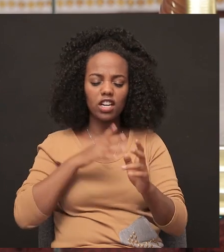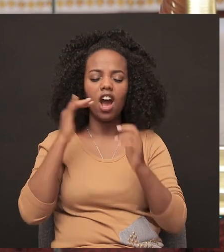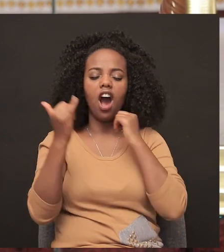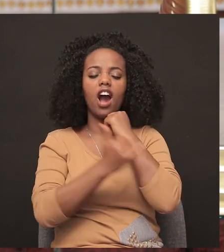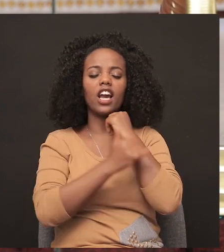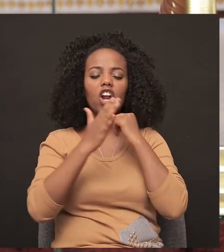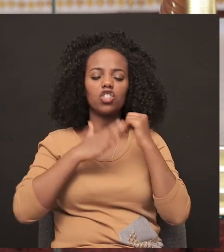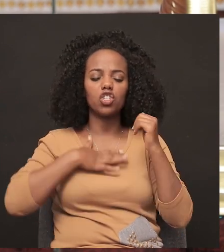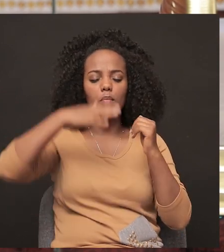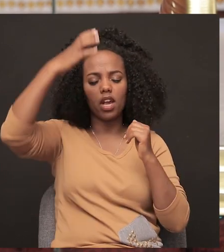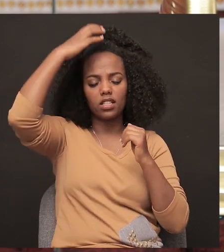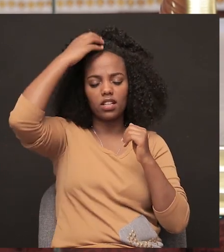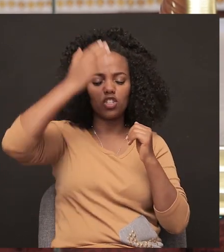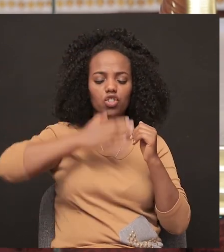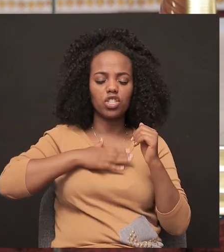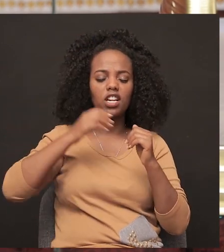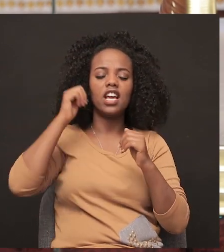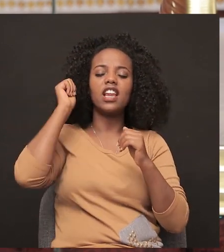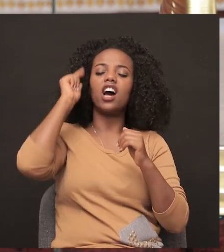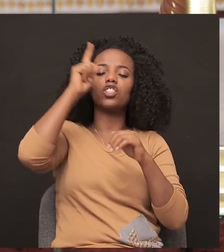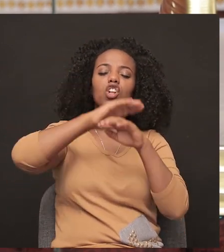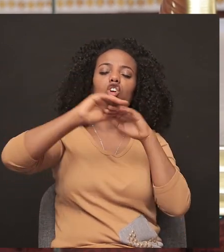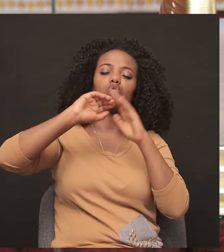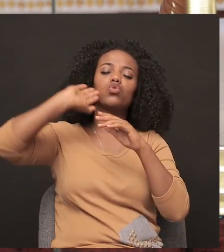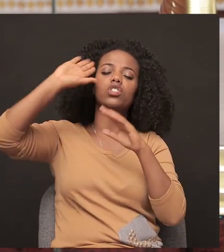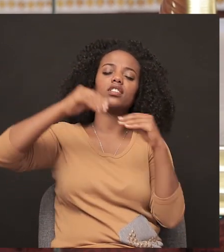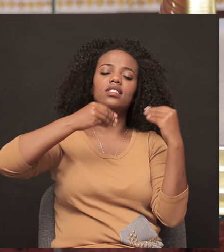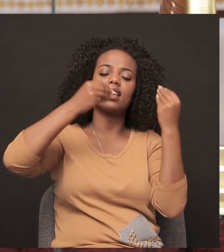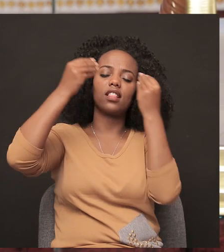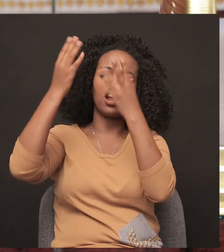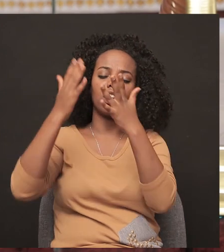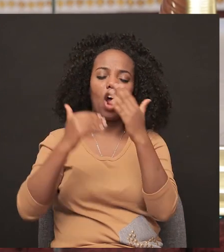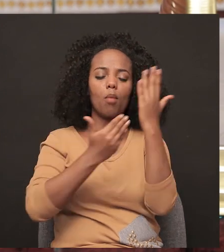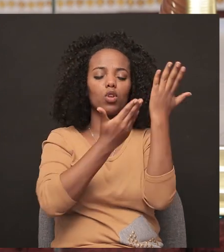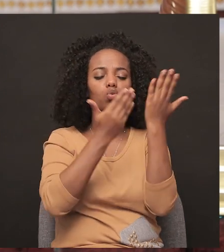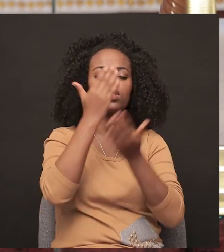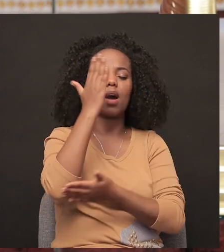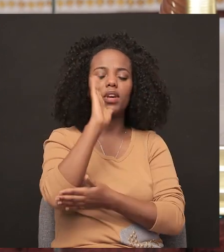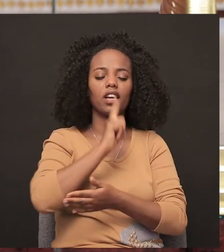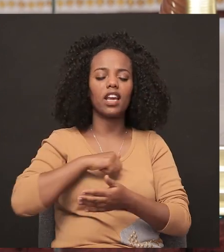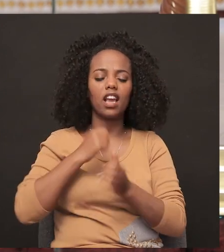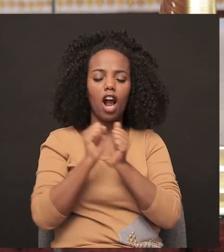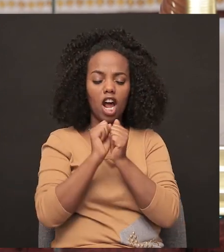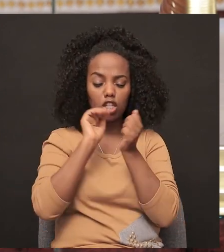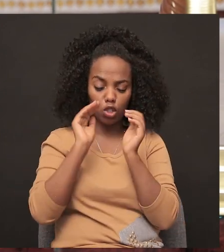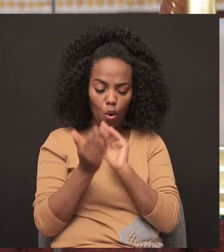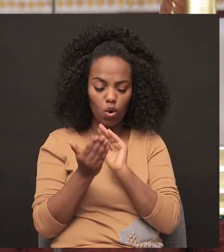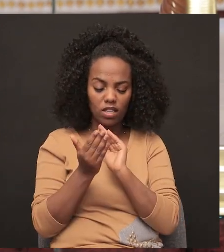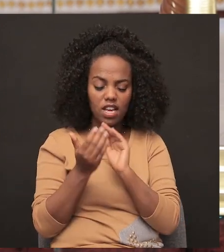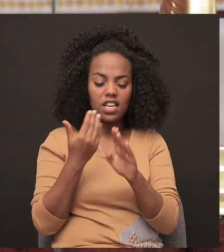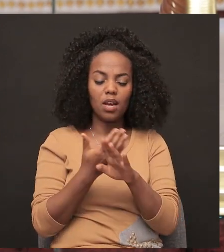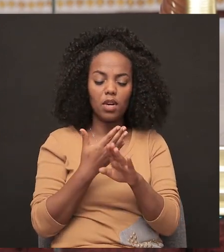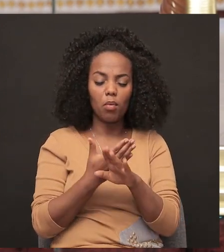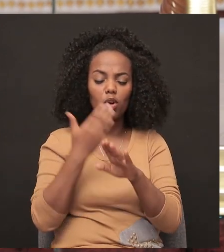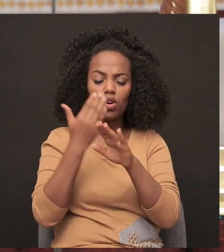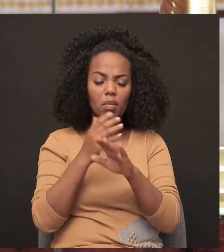ሀገራችንን መንግስታችንን ለአንተ አሳልፈን እንሰጣለን አቤቱ እግዚአብሔር አንተ ከኛ ጋር ስለሆንክ